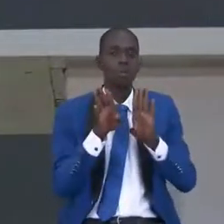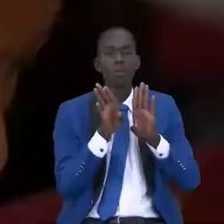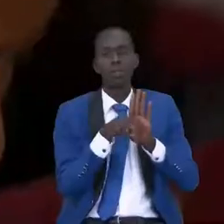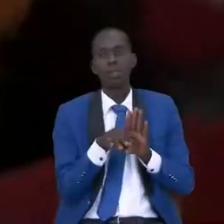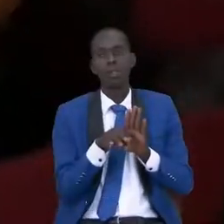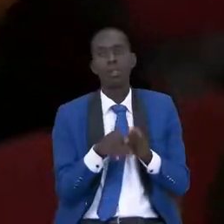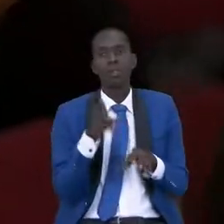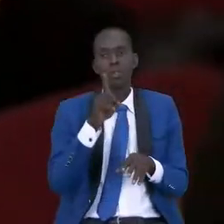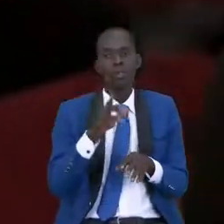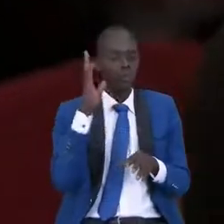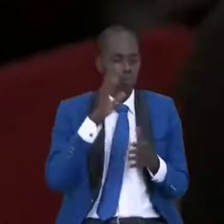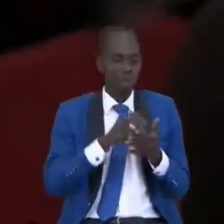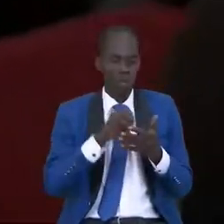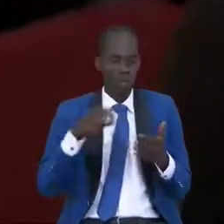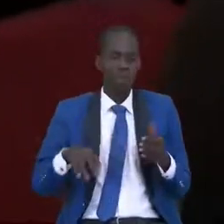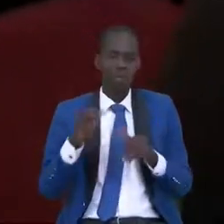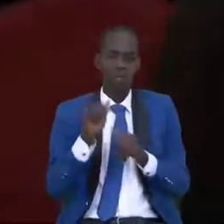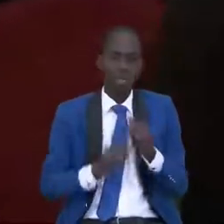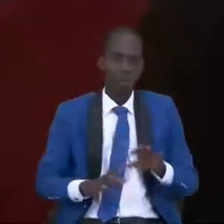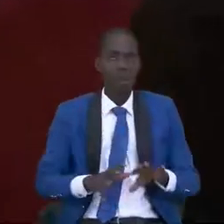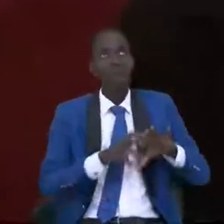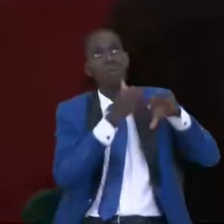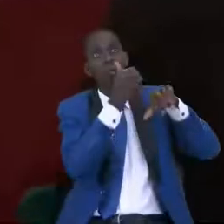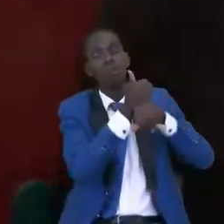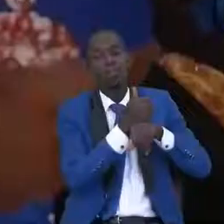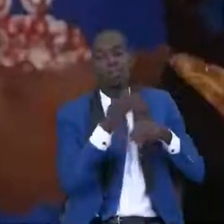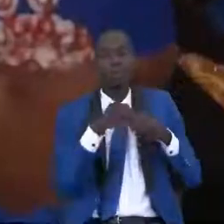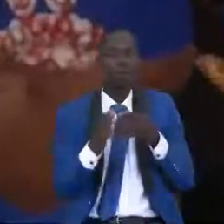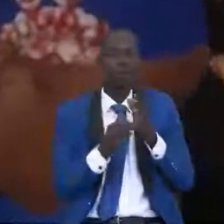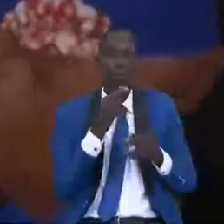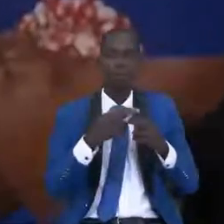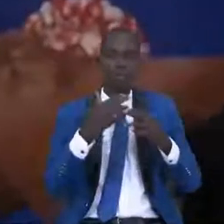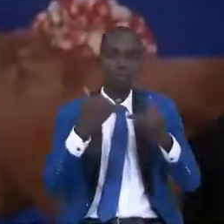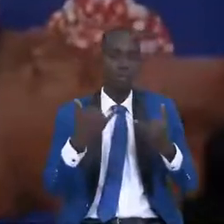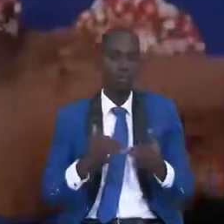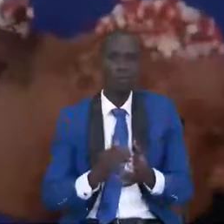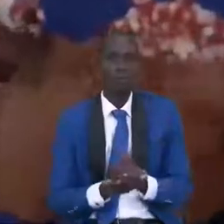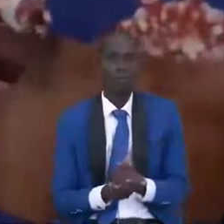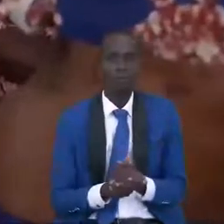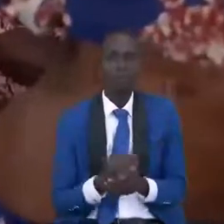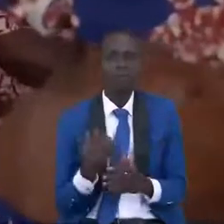Tu vas déplacer chaque montagne. Maintenant,